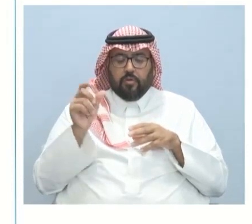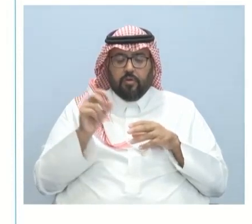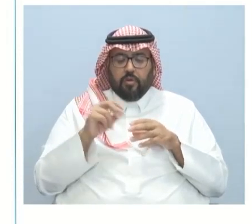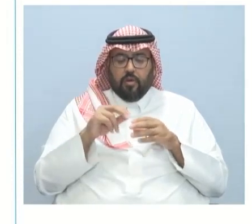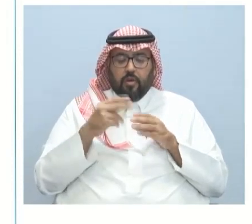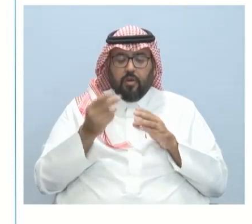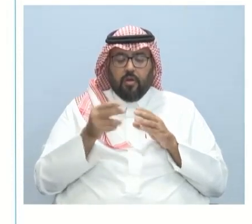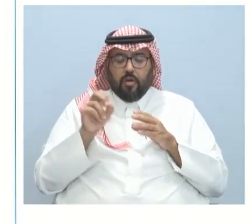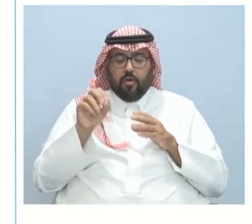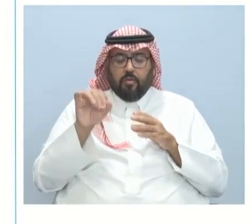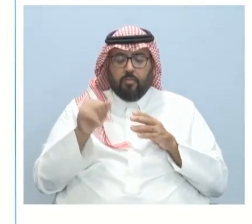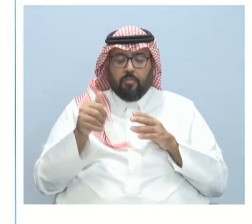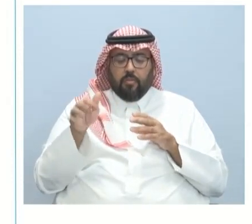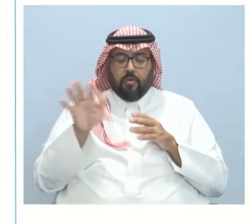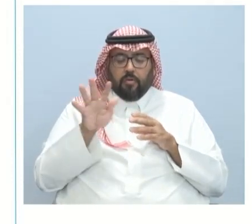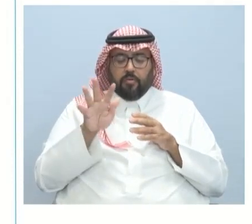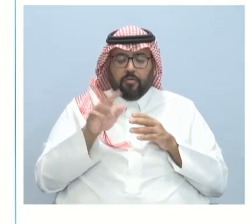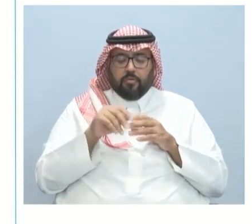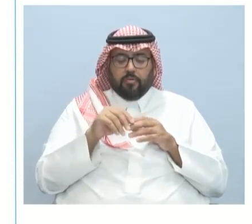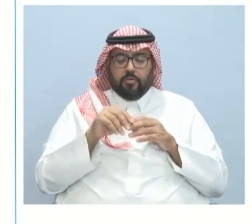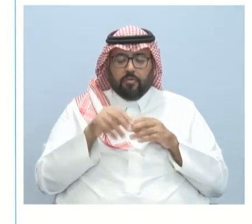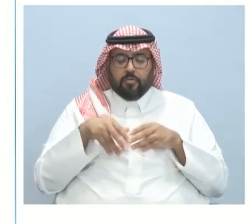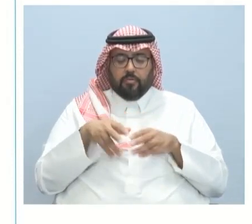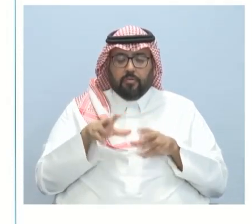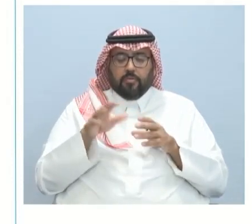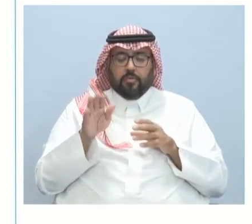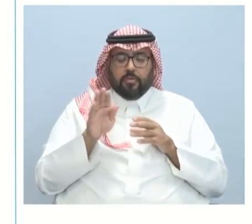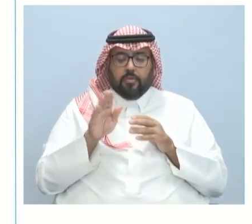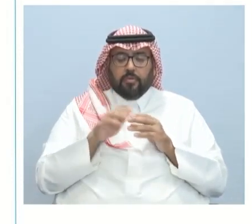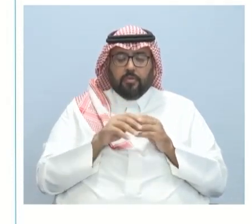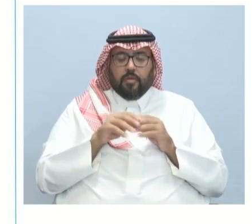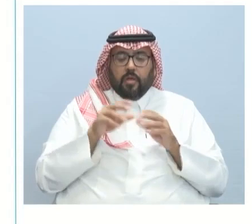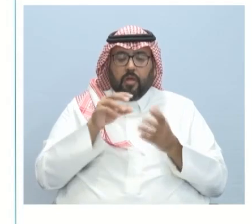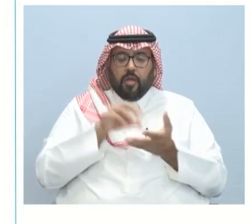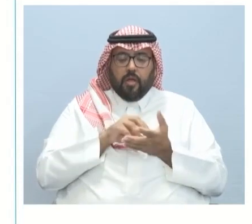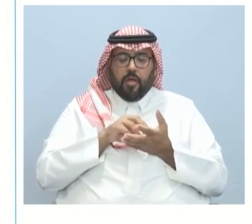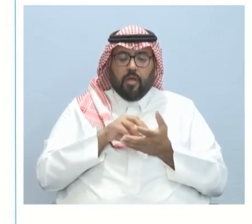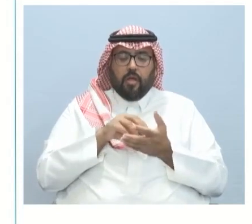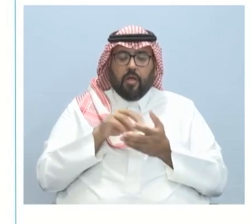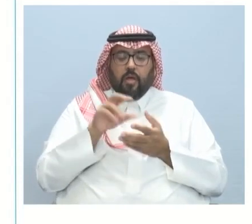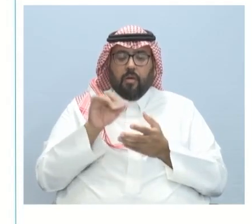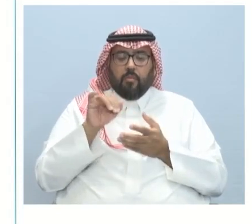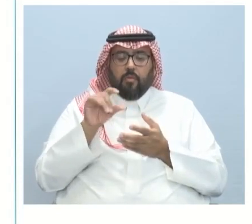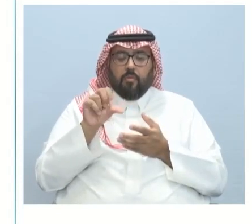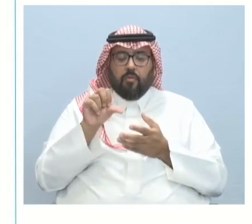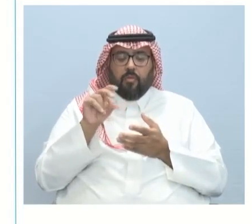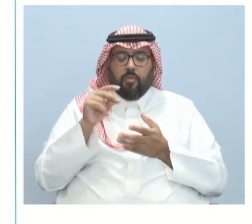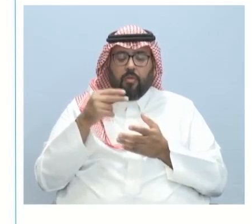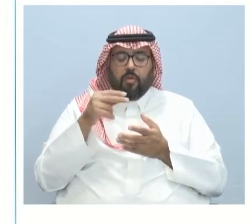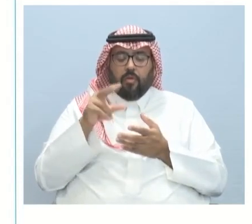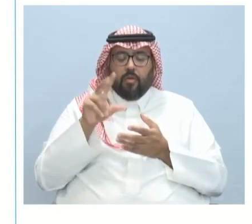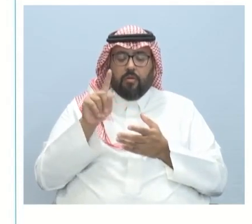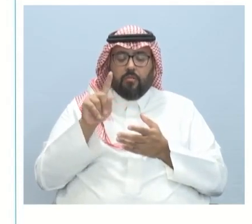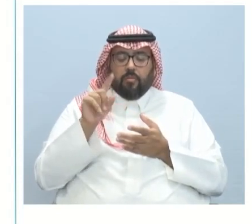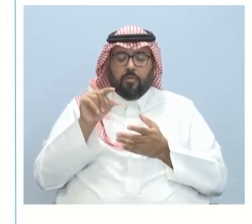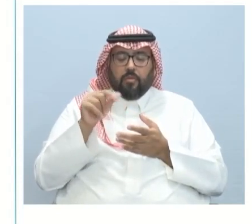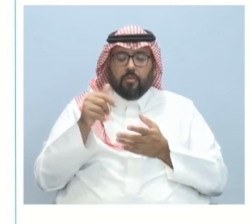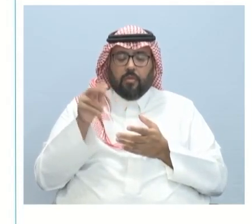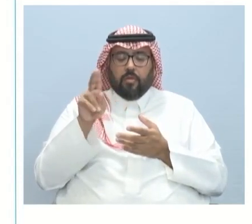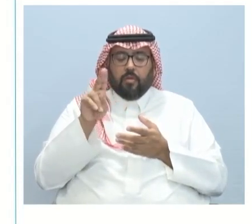الفن قماش في هذه الساحه او في هذه الساحه يقع الموضع الابتدائي للروبوت عند النقطه